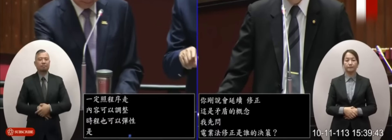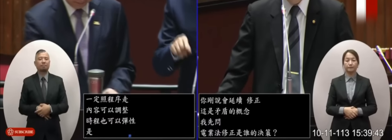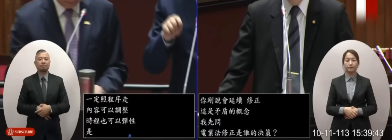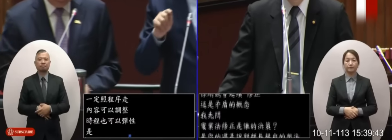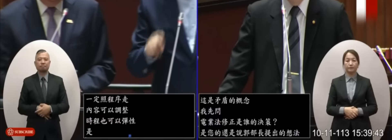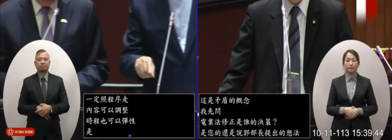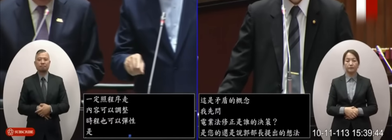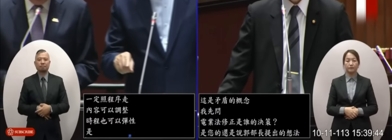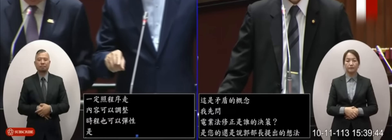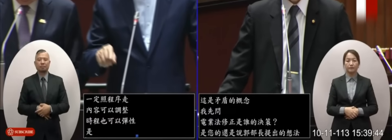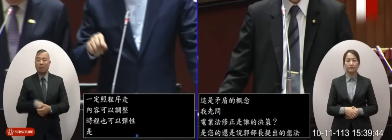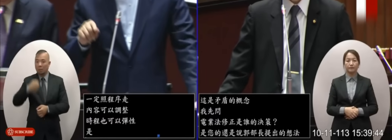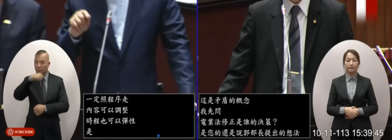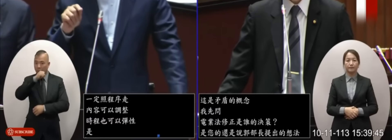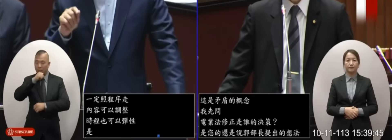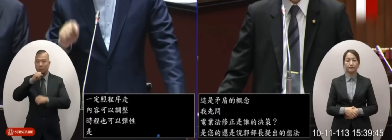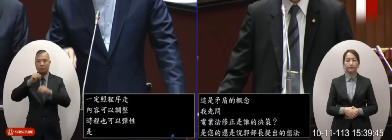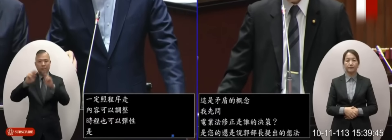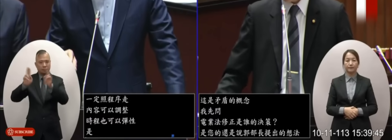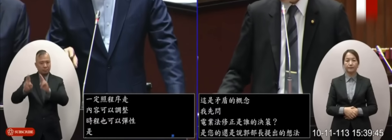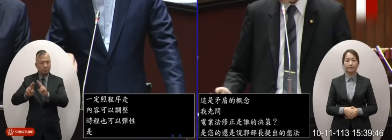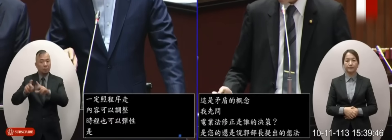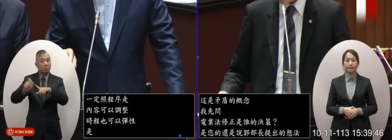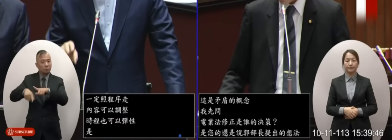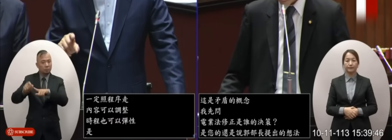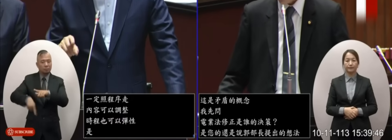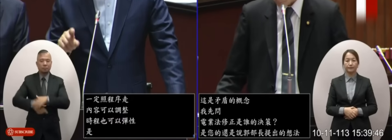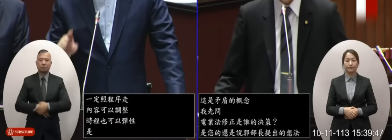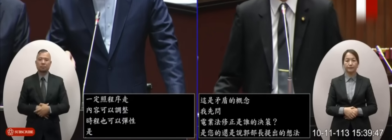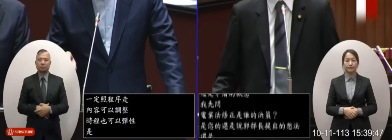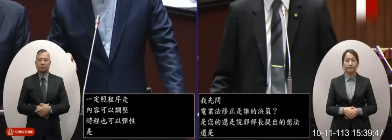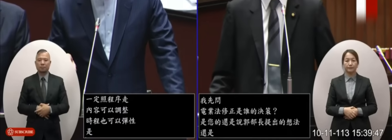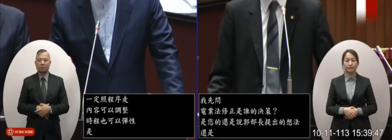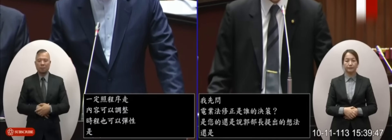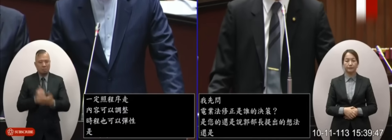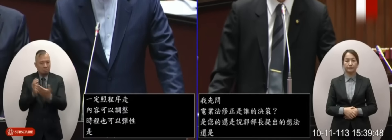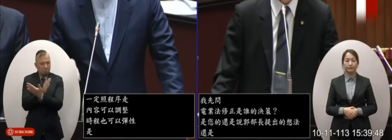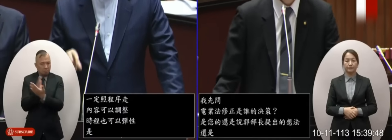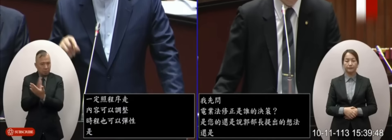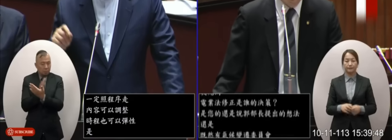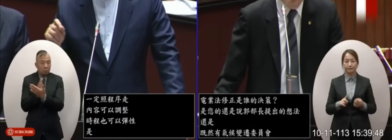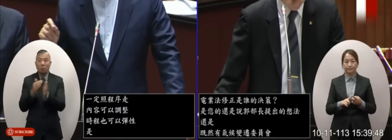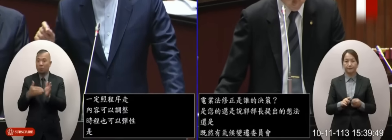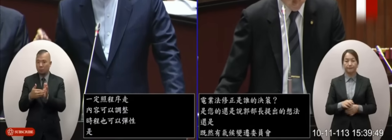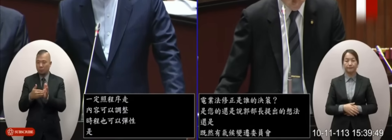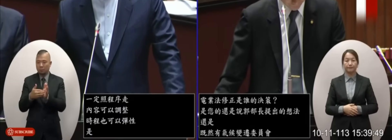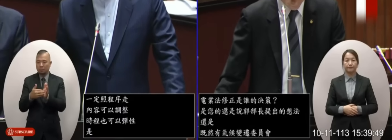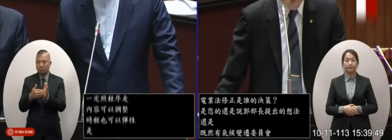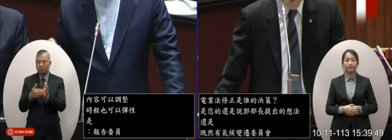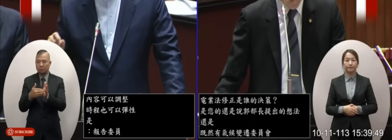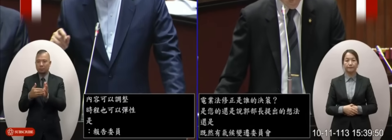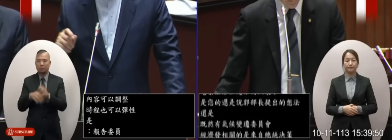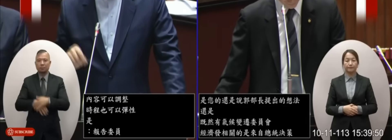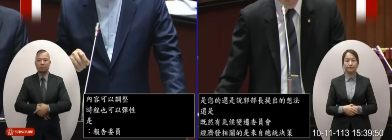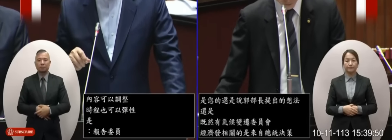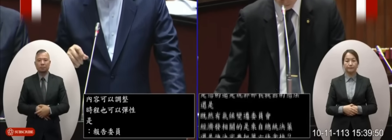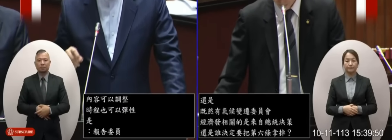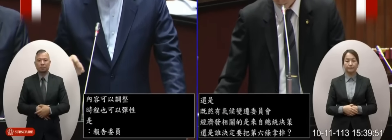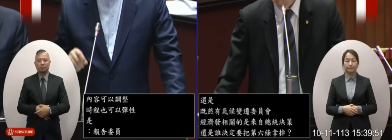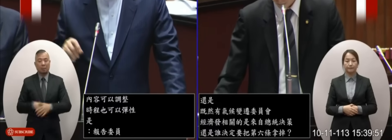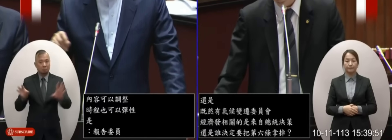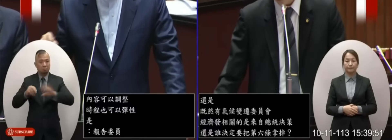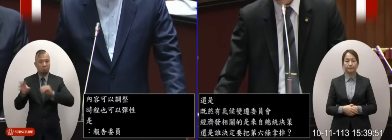据台电它实际上面做的评估， 对， 所以提供给我们啊这个经